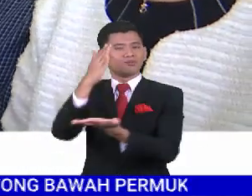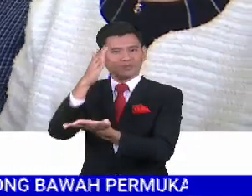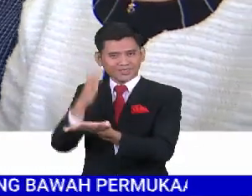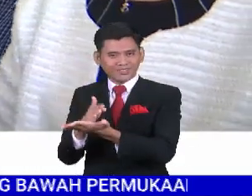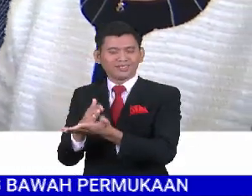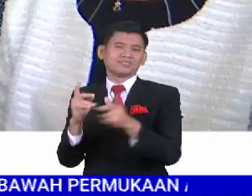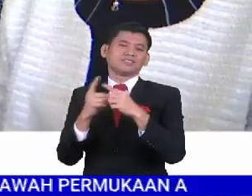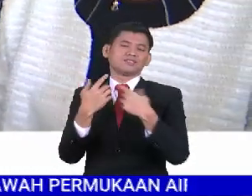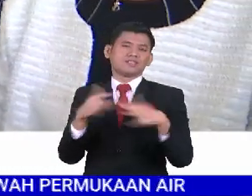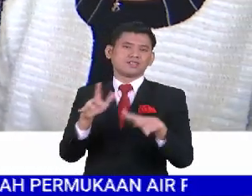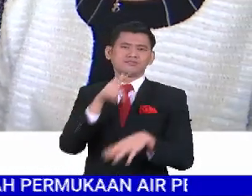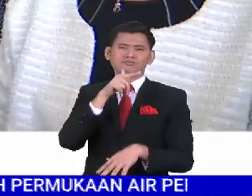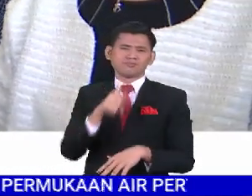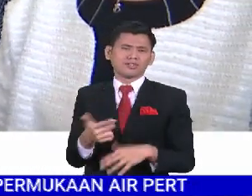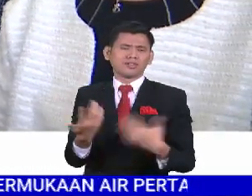memang